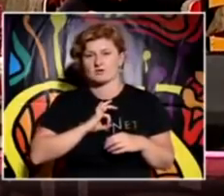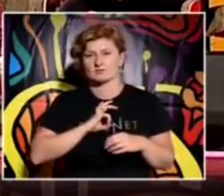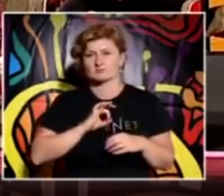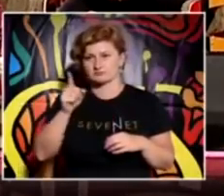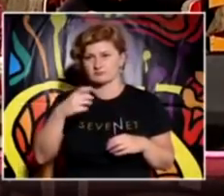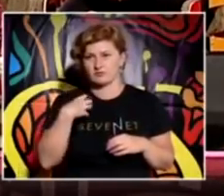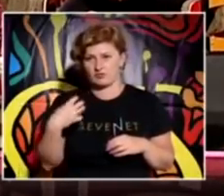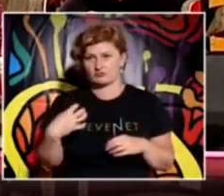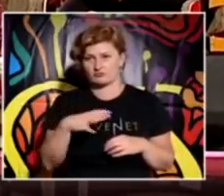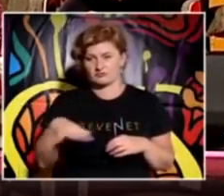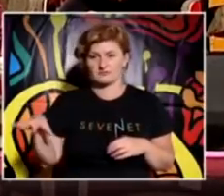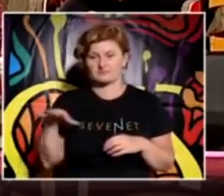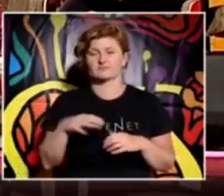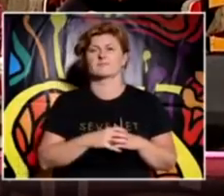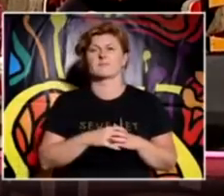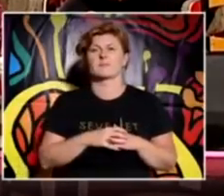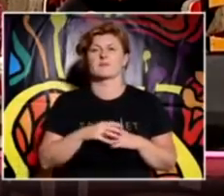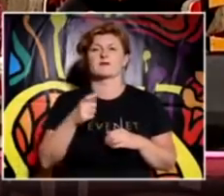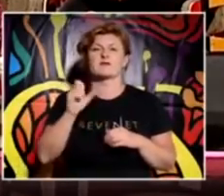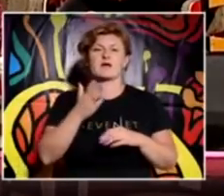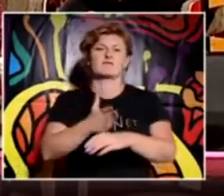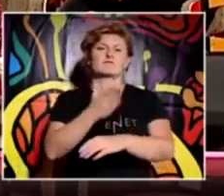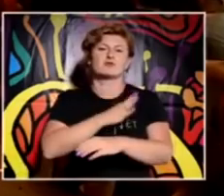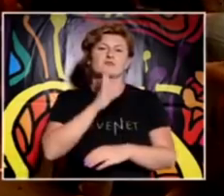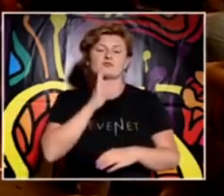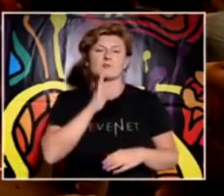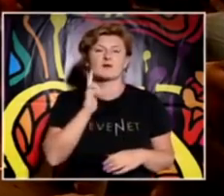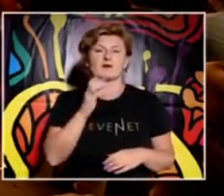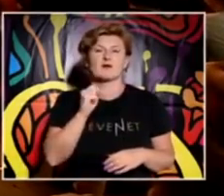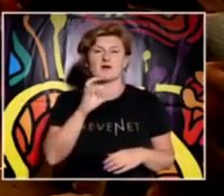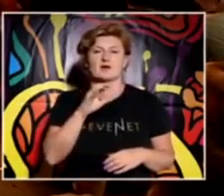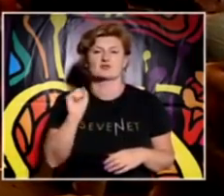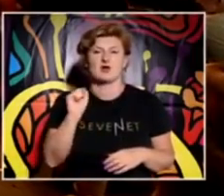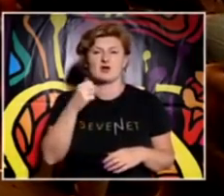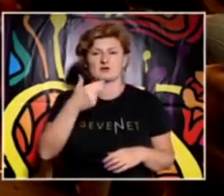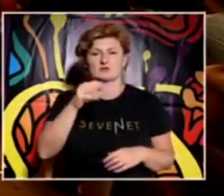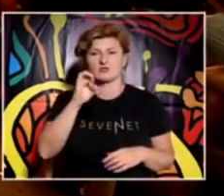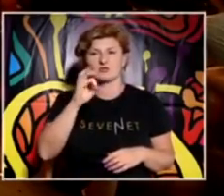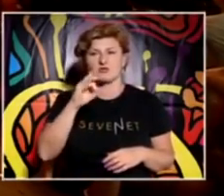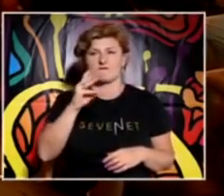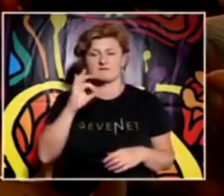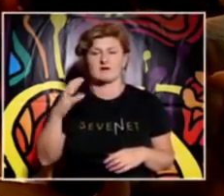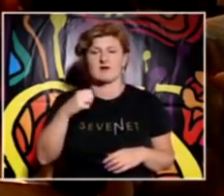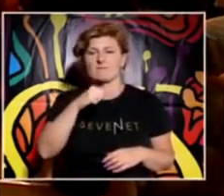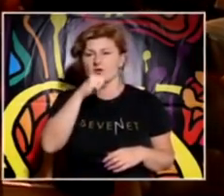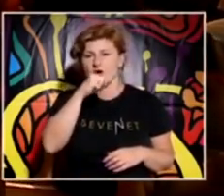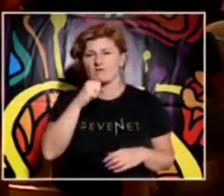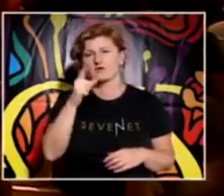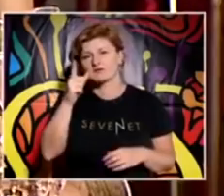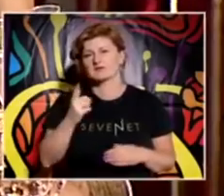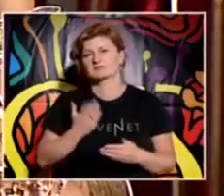bym was prosił, żebyście, tak jak to było wcześniej na spotkaniu z Kasią Nosowską, korzystali z tych mikrofonów, które są rozstawione tutaj, albo właściwie z tego jednego